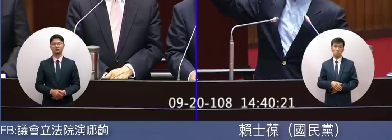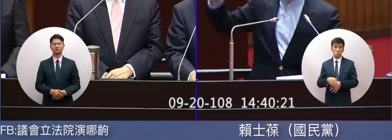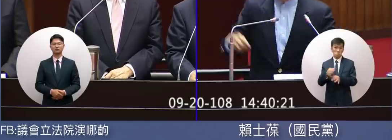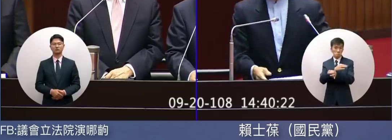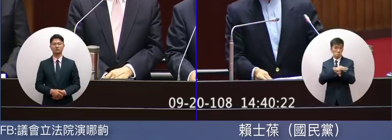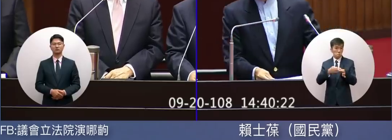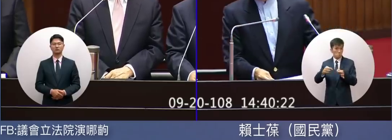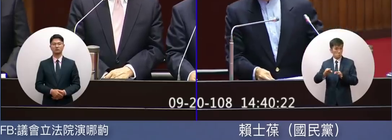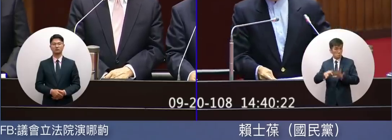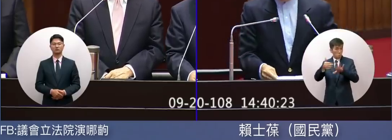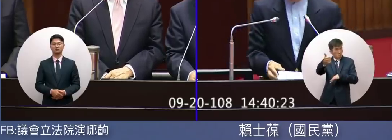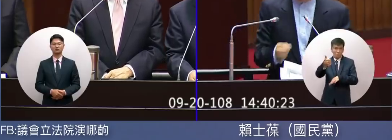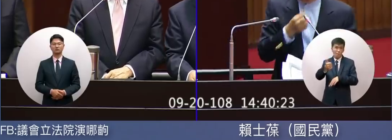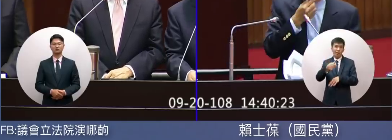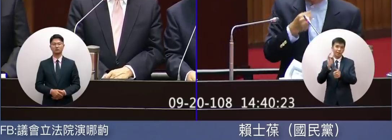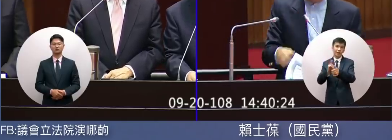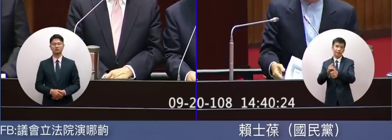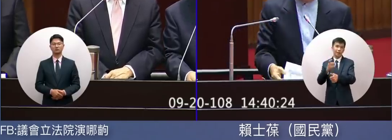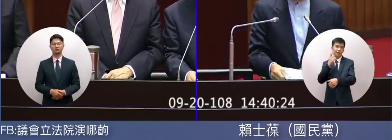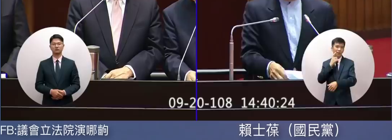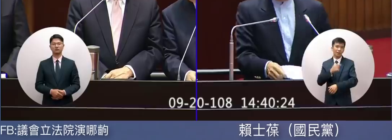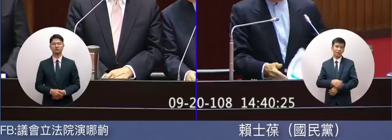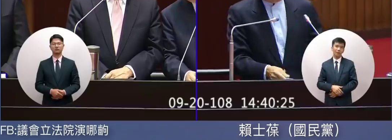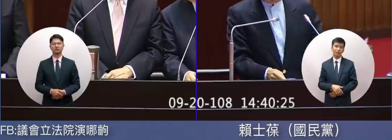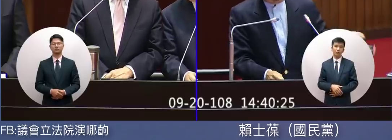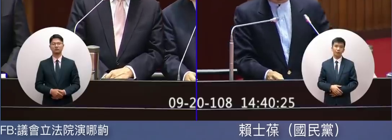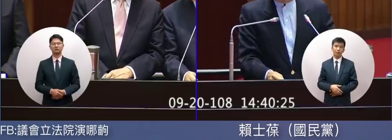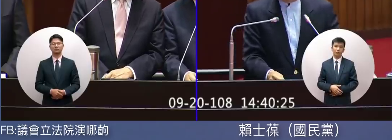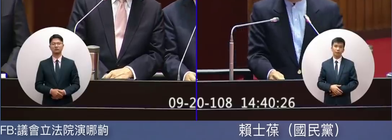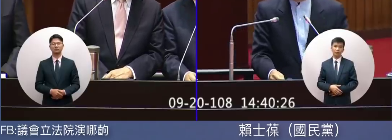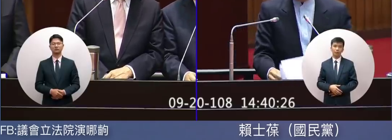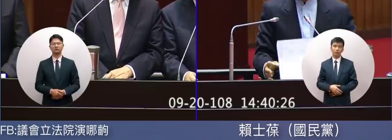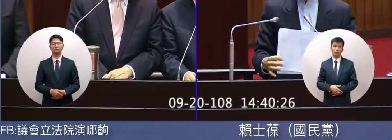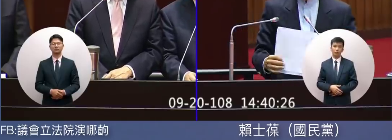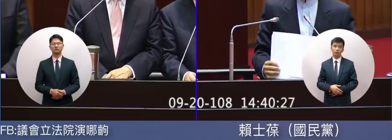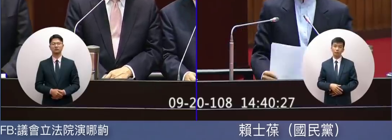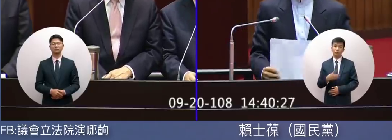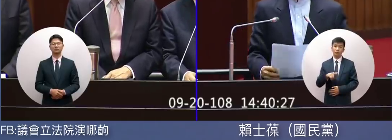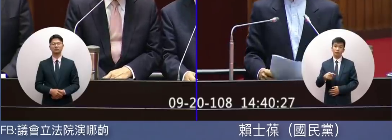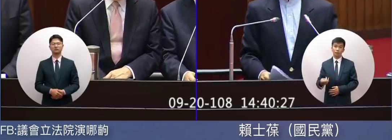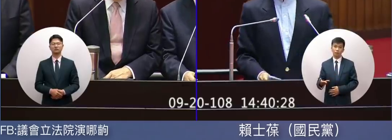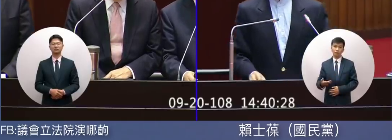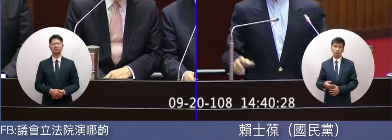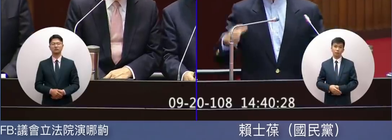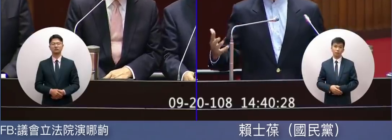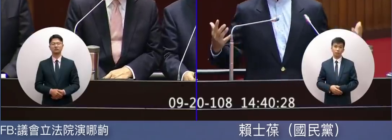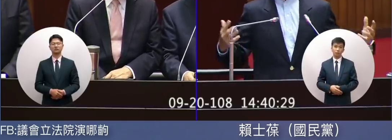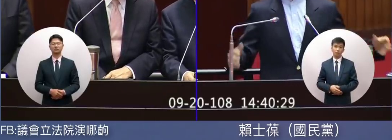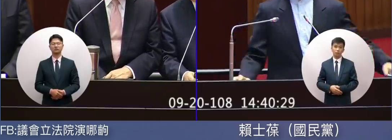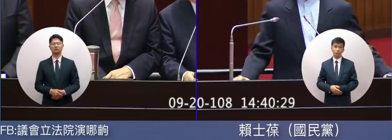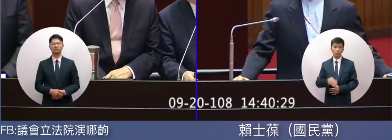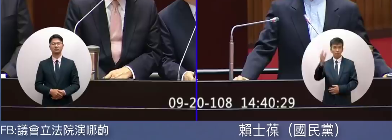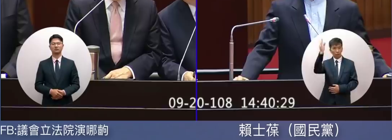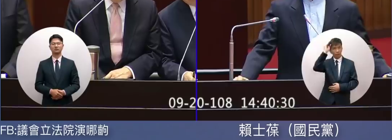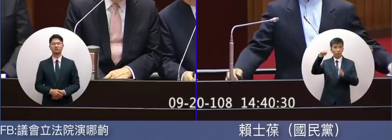的骗人的。再来看， 一个也认为我们是哑。 我们苏院长上台